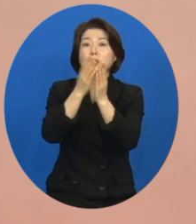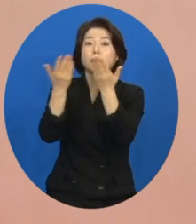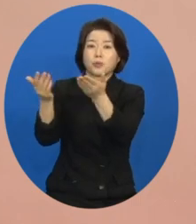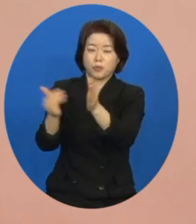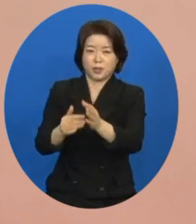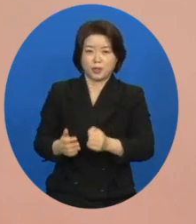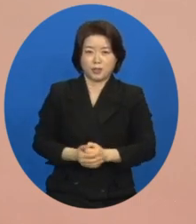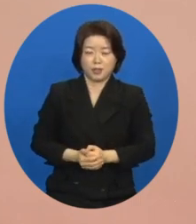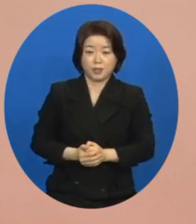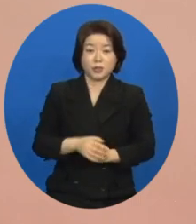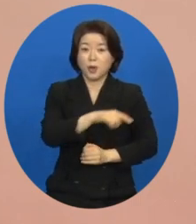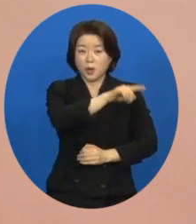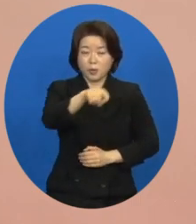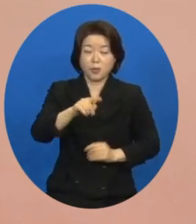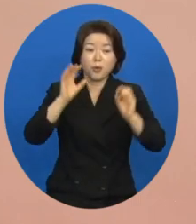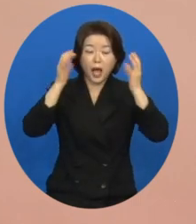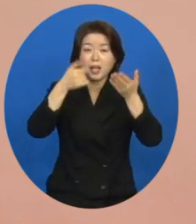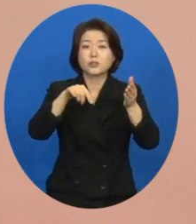아이들도 기도했습니다. 하나님,